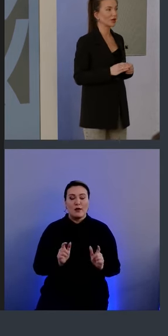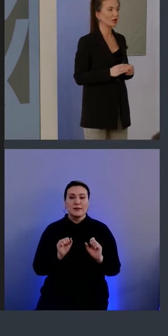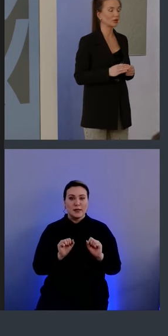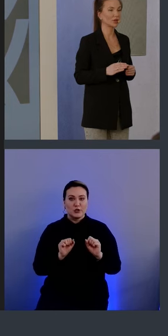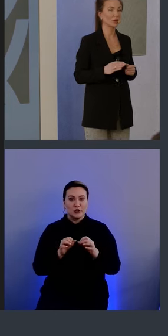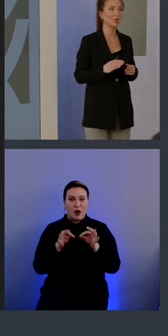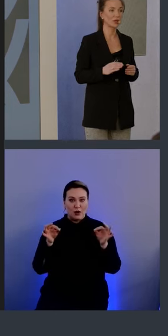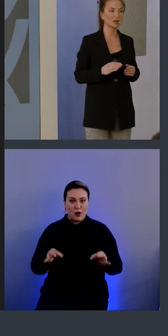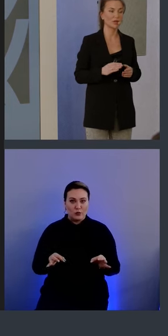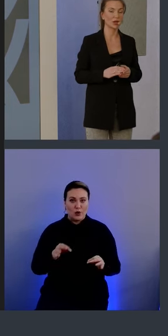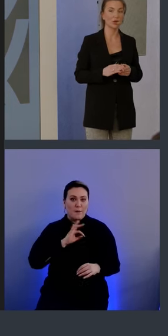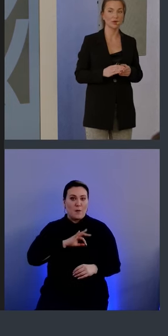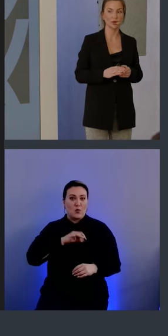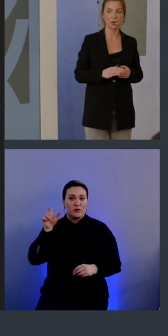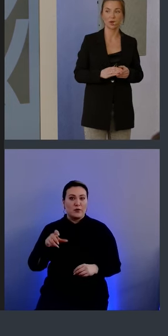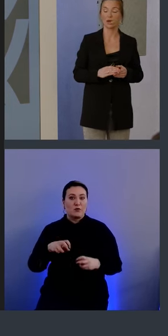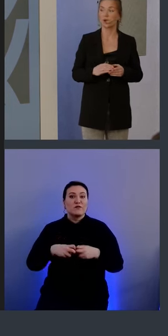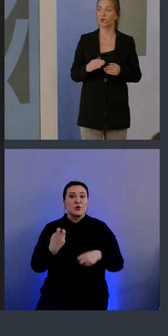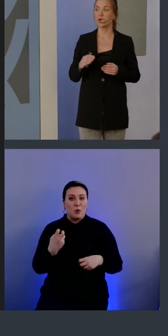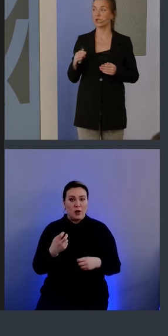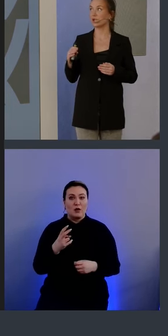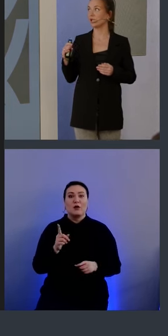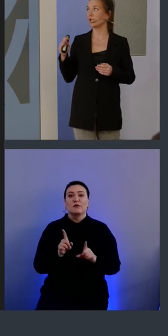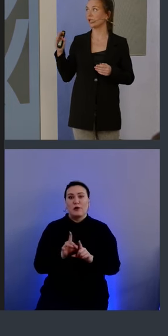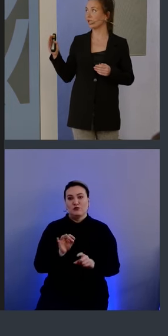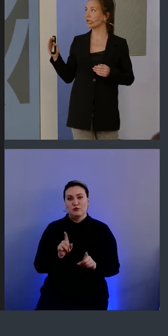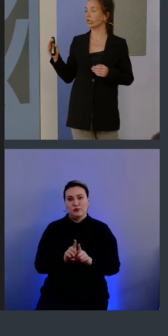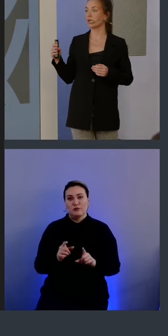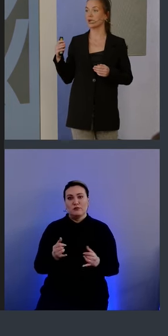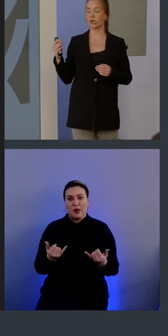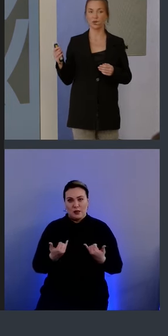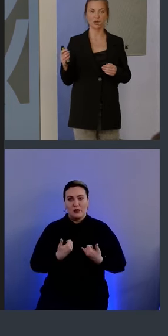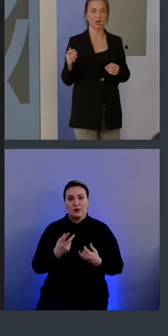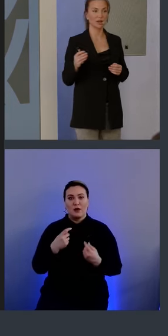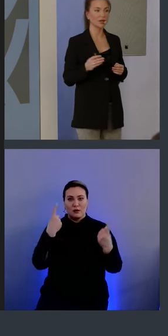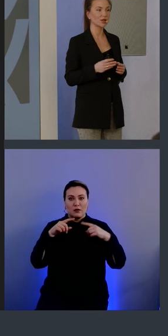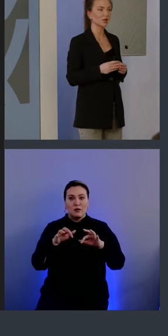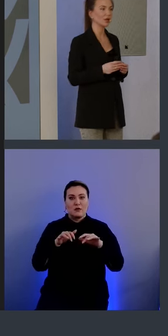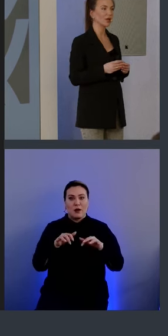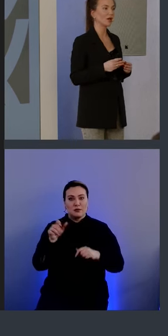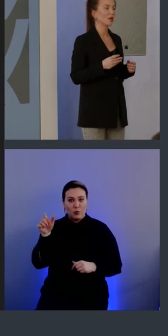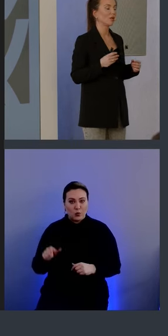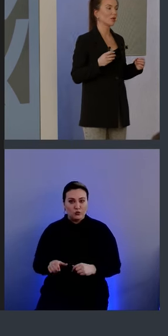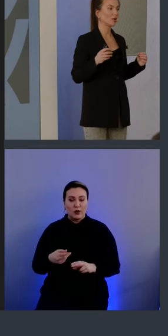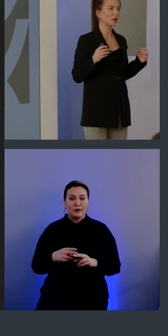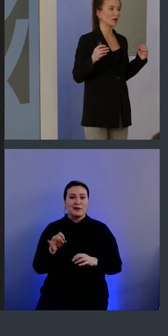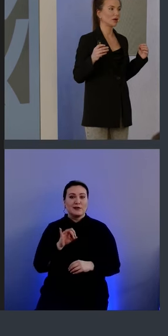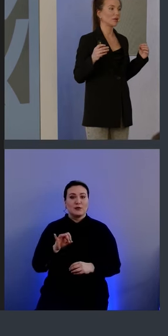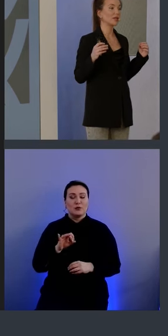защиты аккаунта пользователя от взлома, но также и для нас, как для разработчика, это история